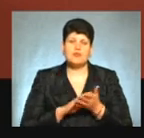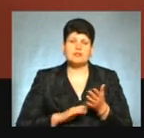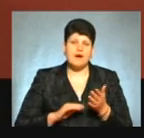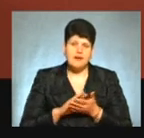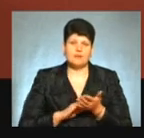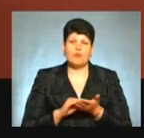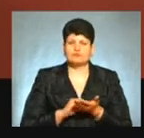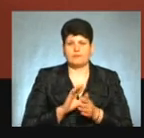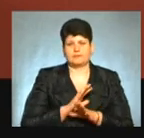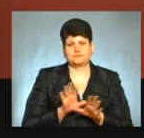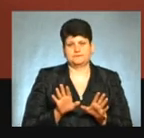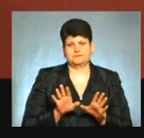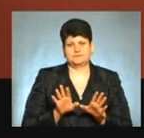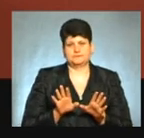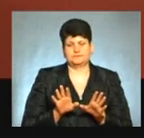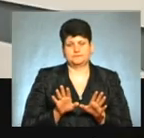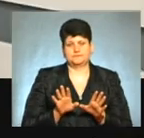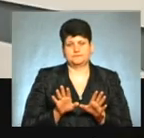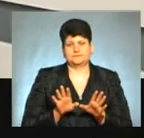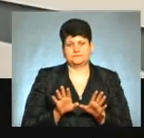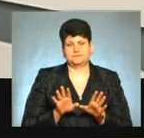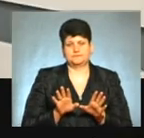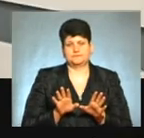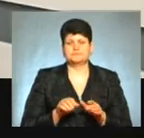не повторилося це?